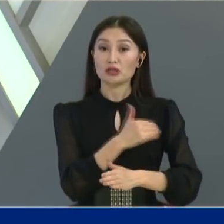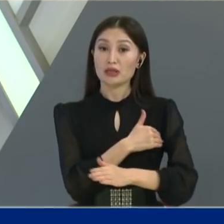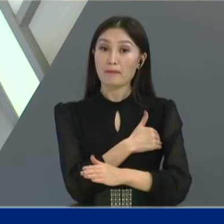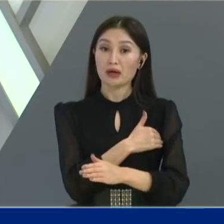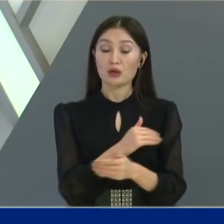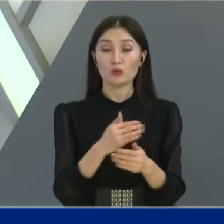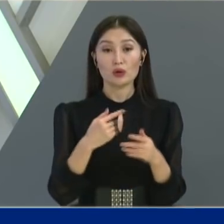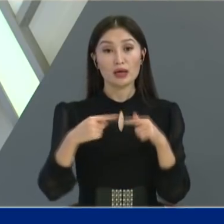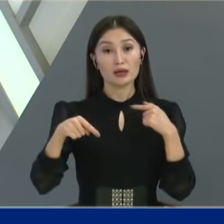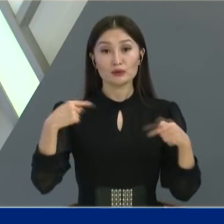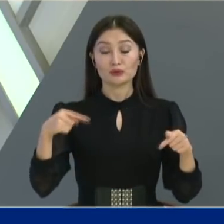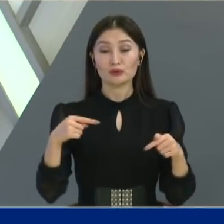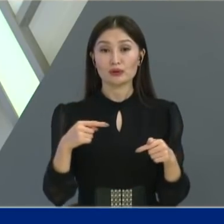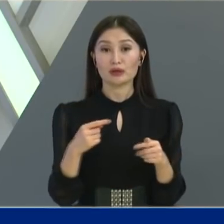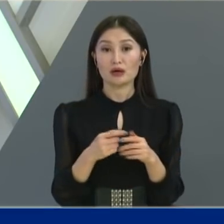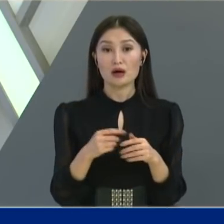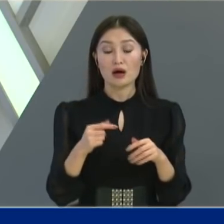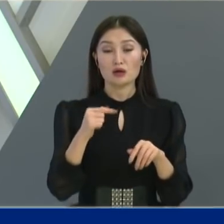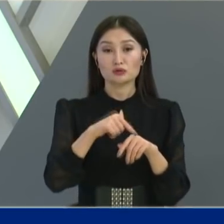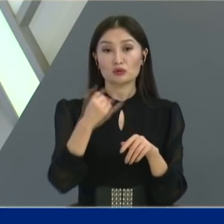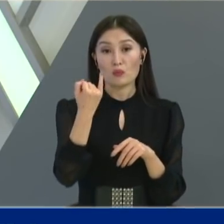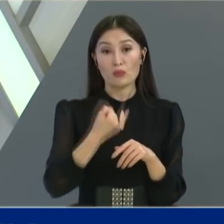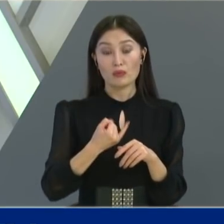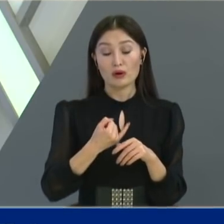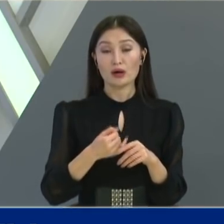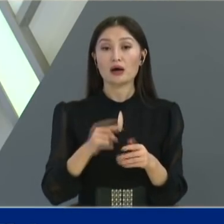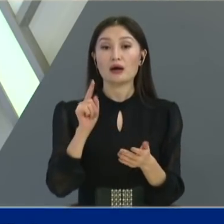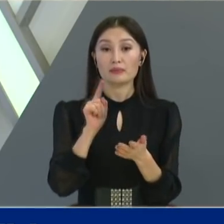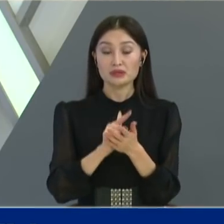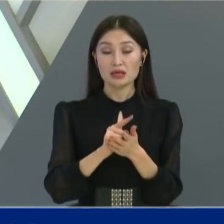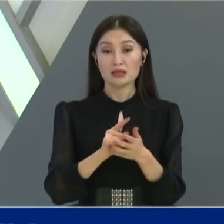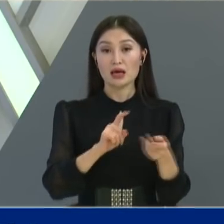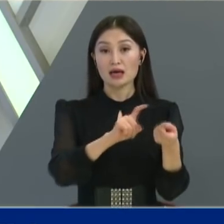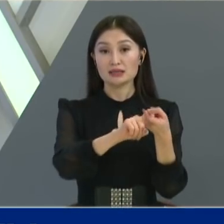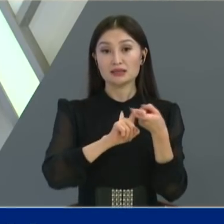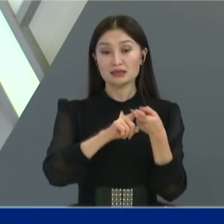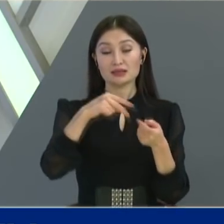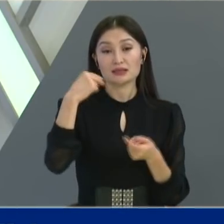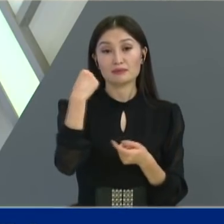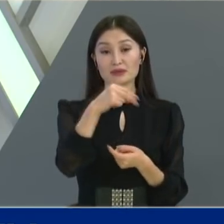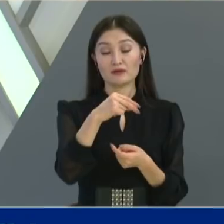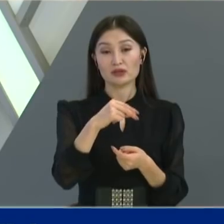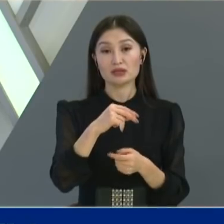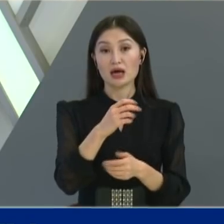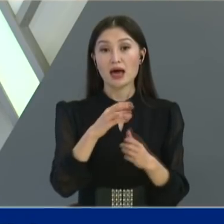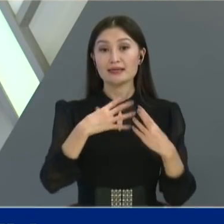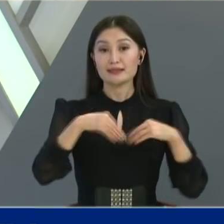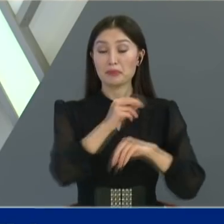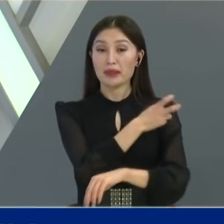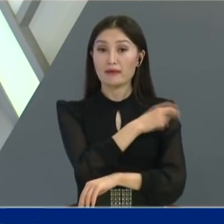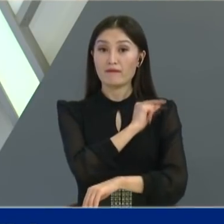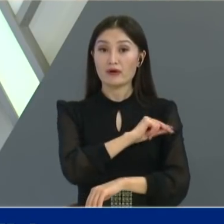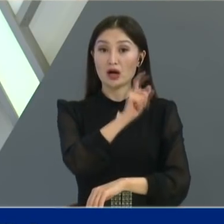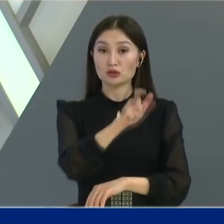какие-то недомогания, то нужно обязательно созвониться с семейным врачом. И, конечно, врач определит,